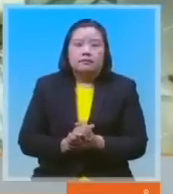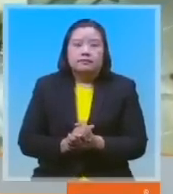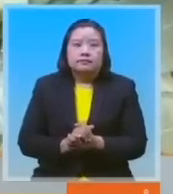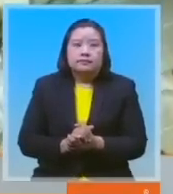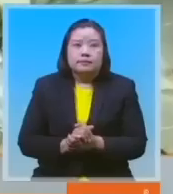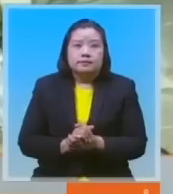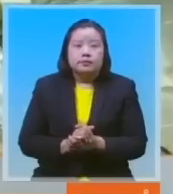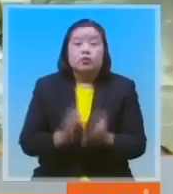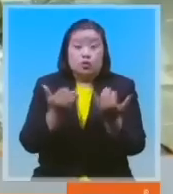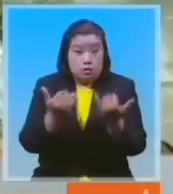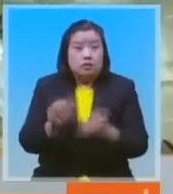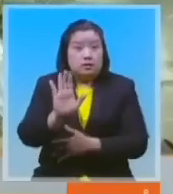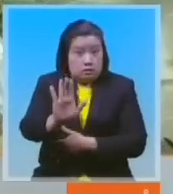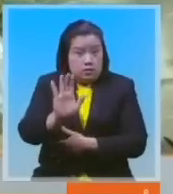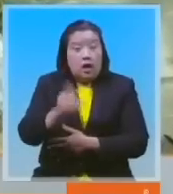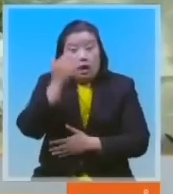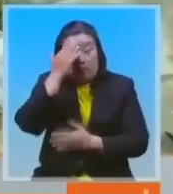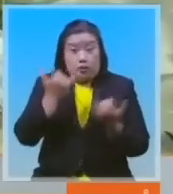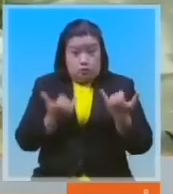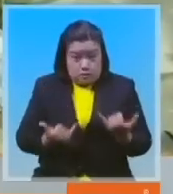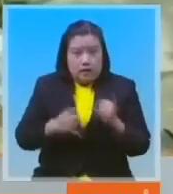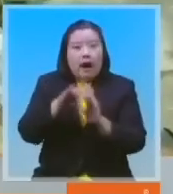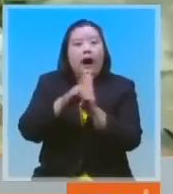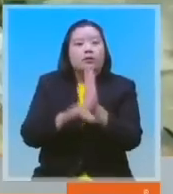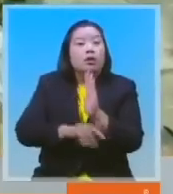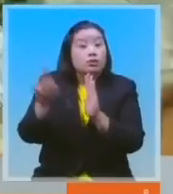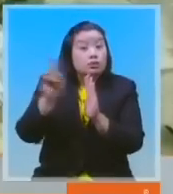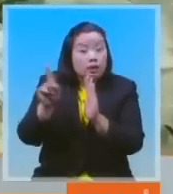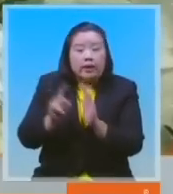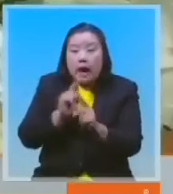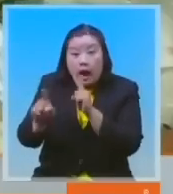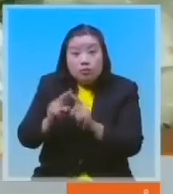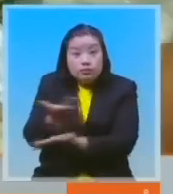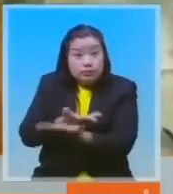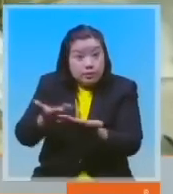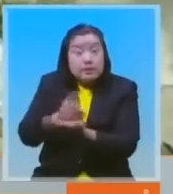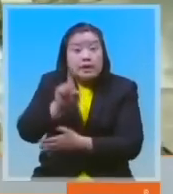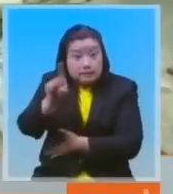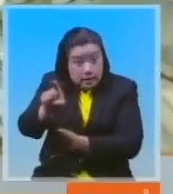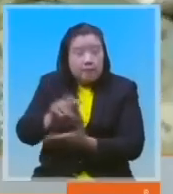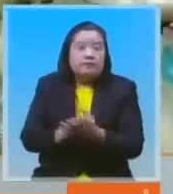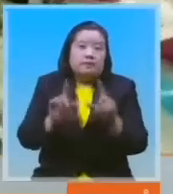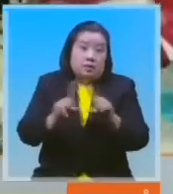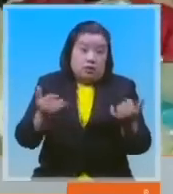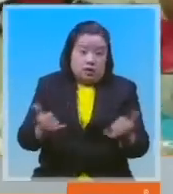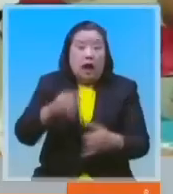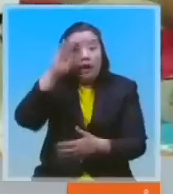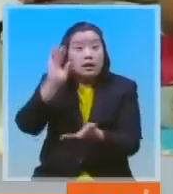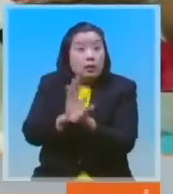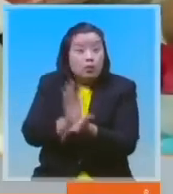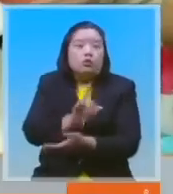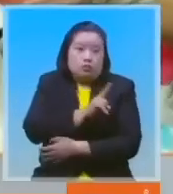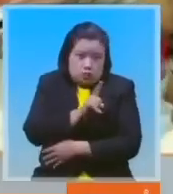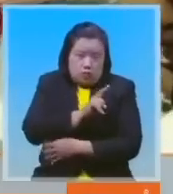คือตอนนี้มันอยู่ในกระบวนการการสอบสวนนะครับเพราะเดี๋ยวขอเวลาให้ทางพนักงานสอบสวนเขาสอบสวนนิดนึงว่